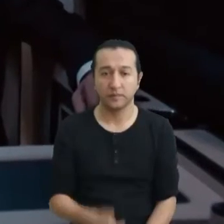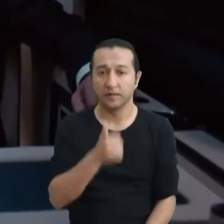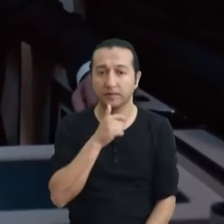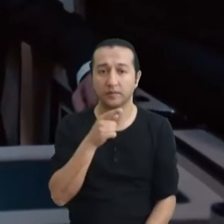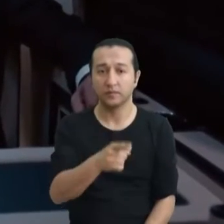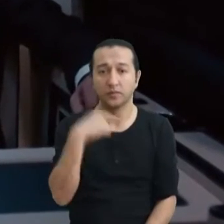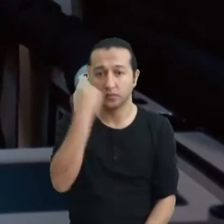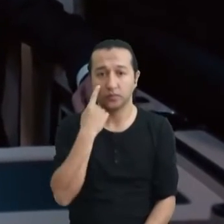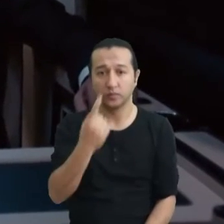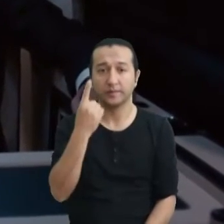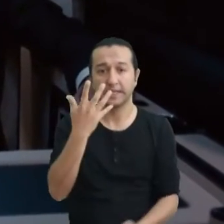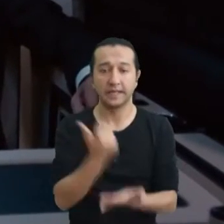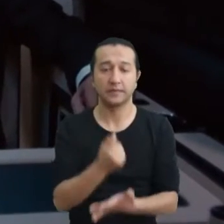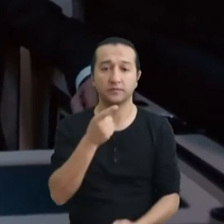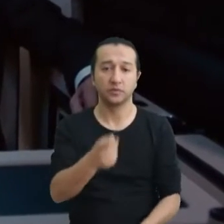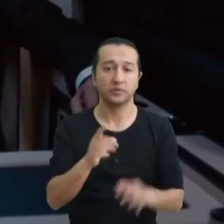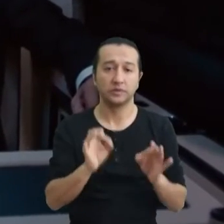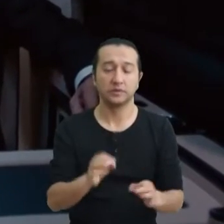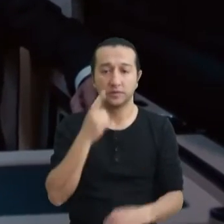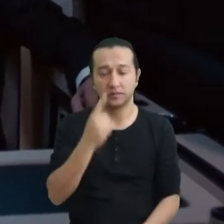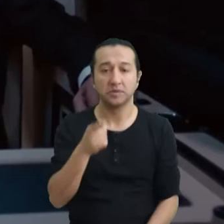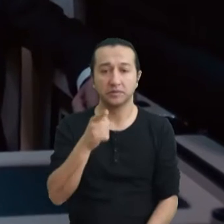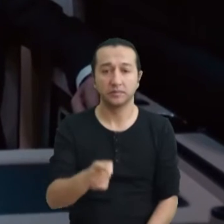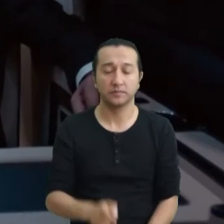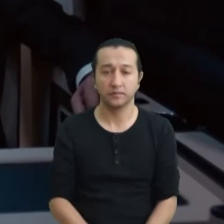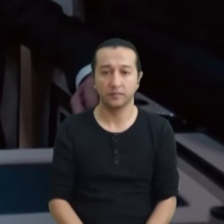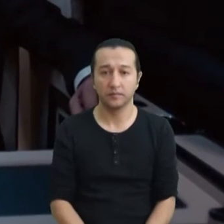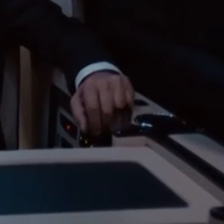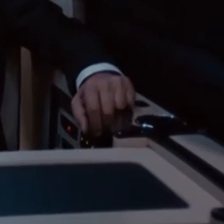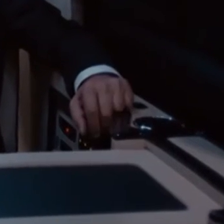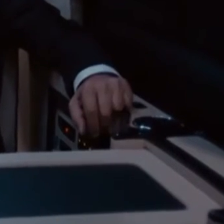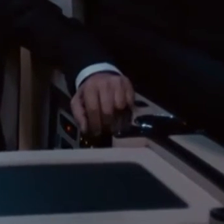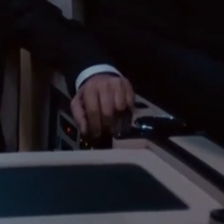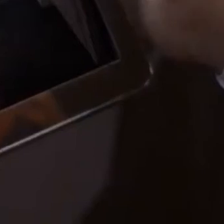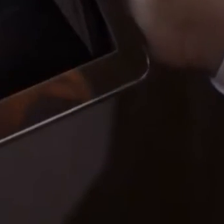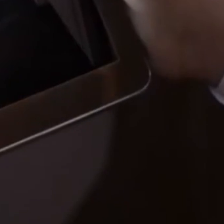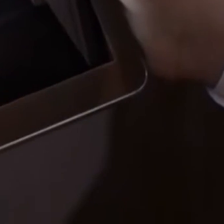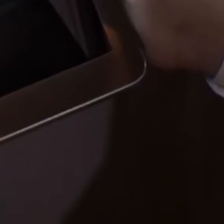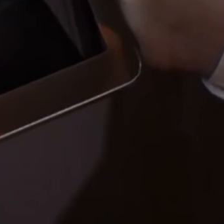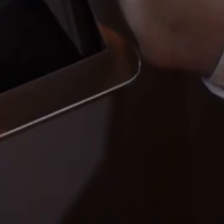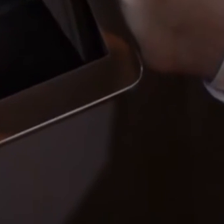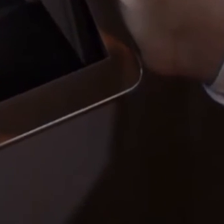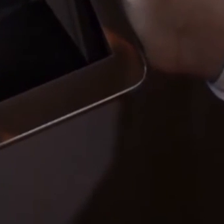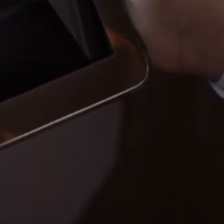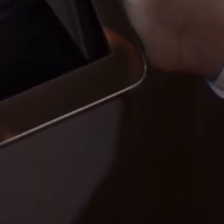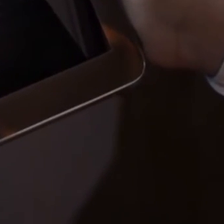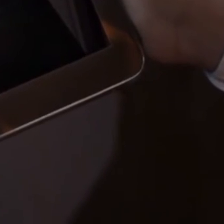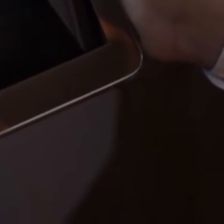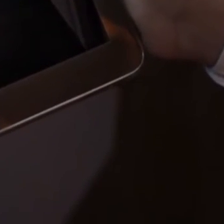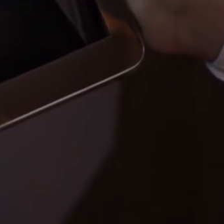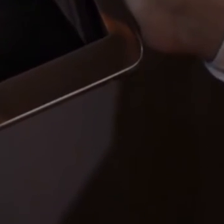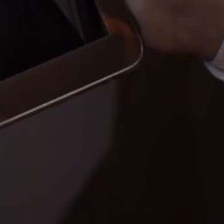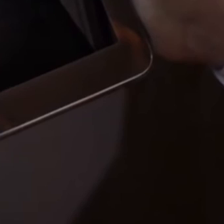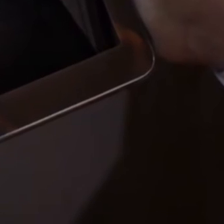Efendim, yüzünü görebildiğimiz tek kayıt bu. Minibüsteler. Göster. Adamı Mete'ye tabletten görüntü açtı. Video görüntüsünde Yusuf evin içinde